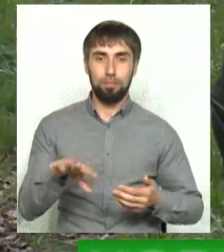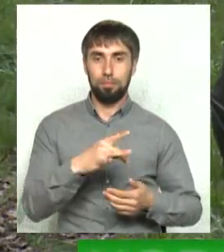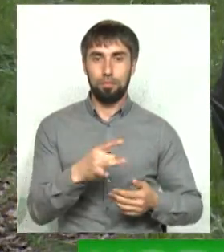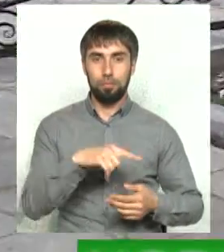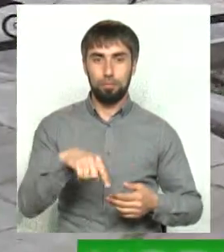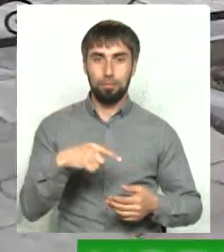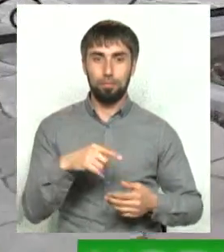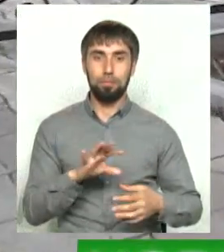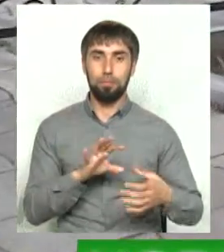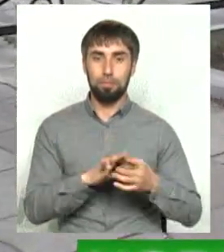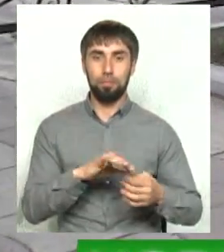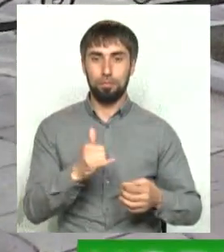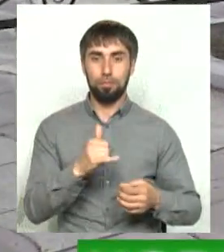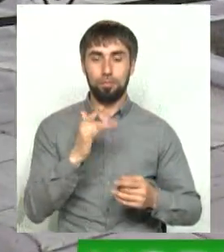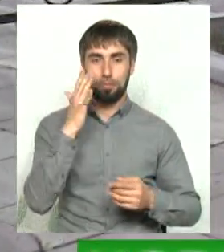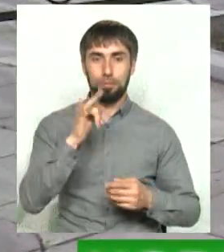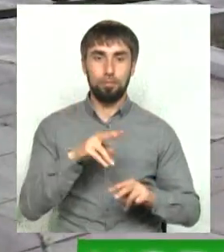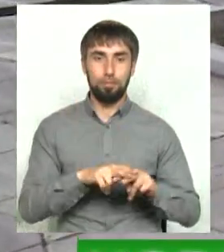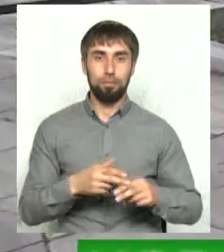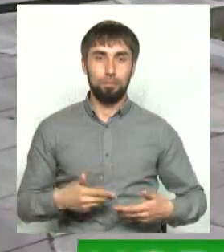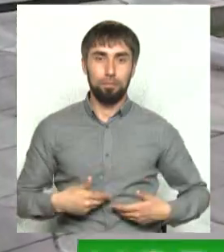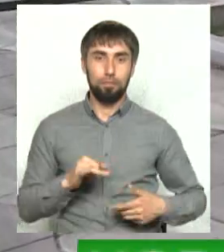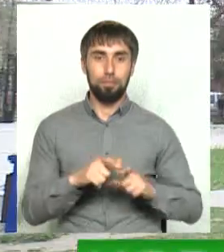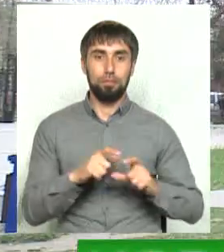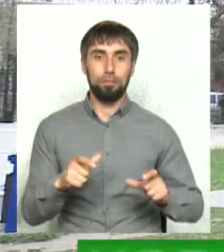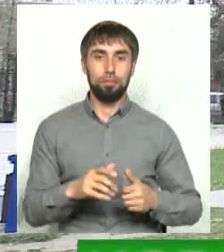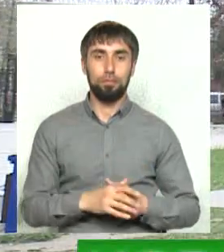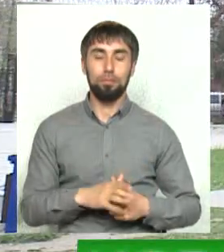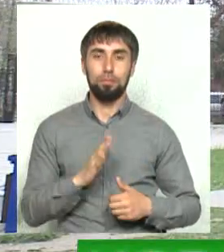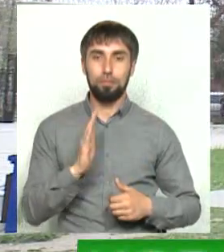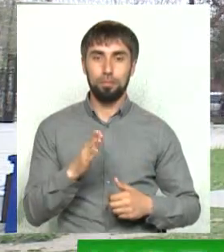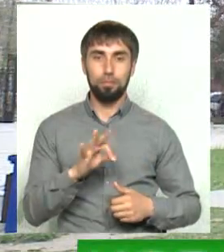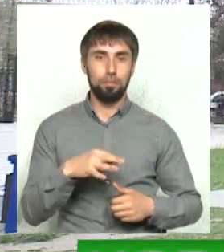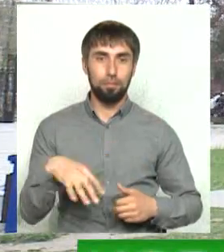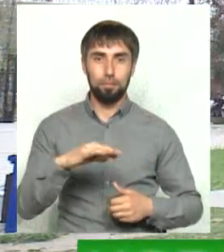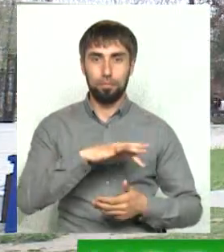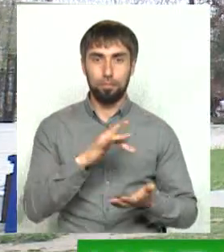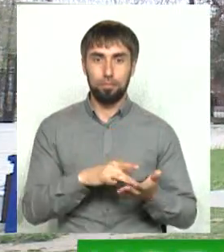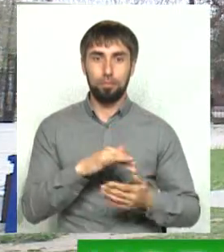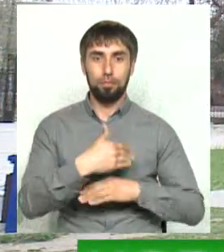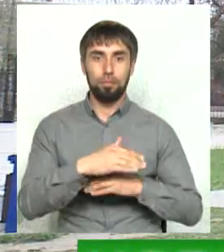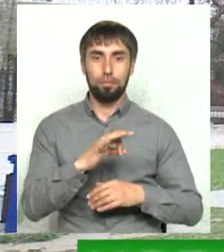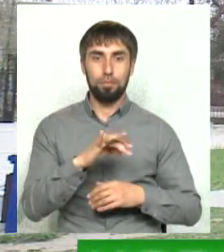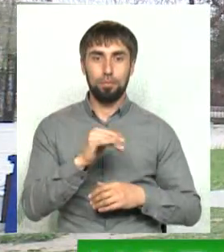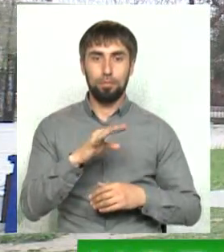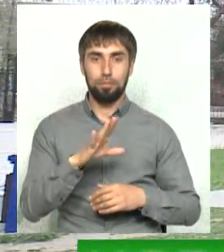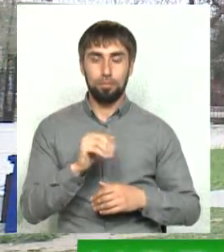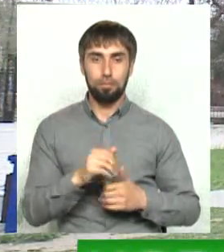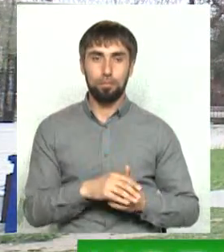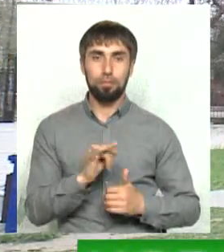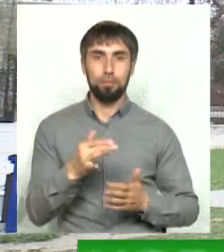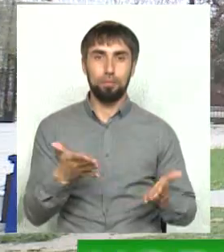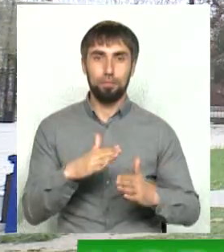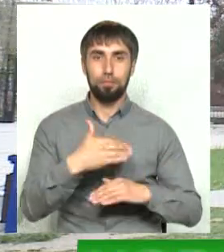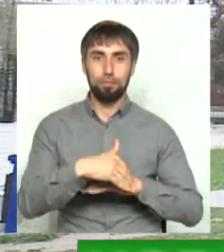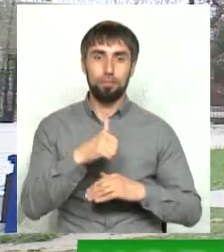Карабулака. Подключить к субботнику намерены местных жителей и школьников. Будем по всему городу, и это и улица Асканова, и остальные